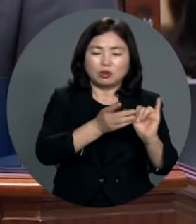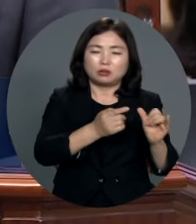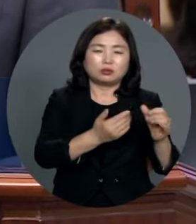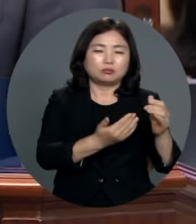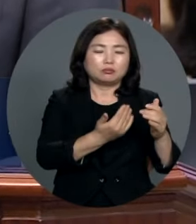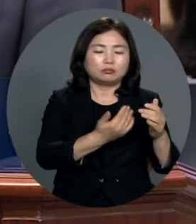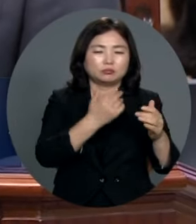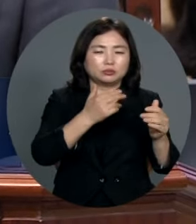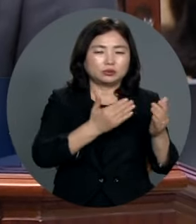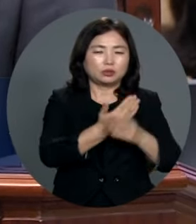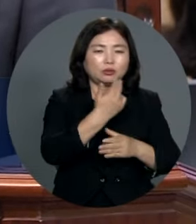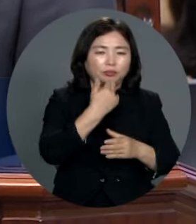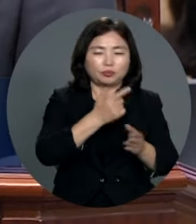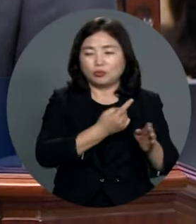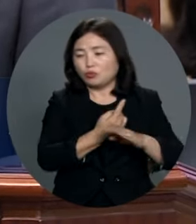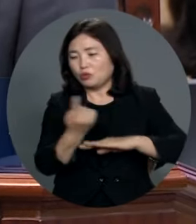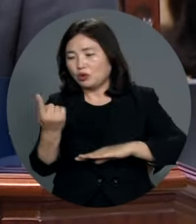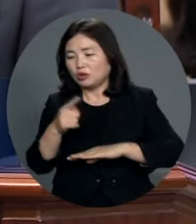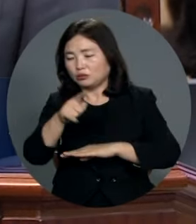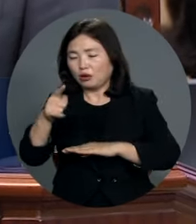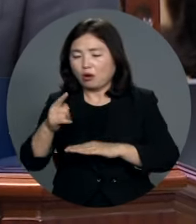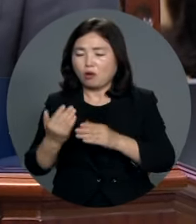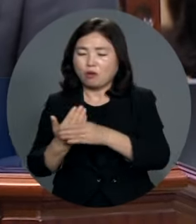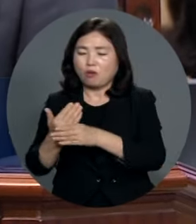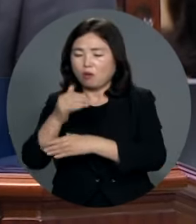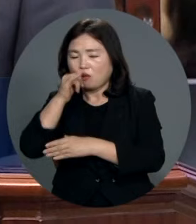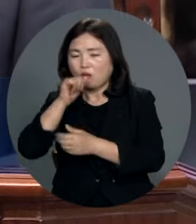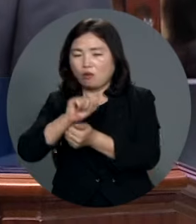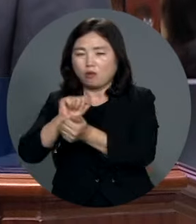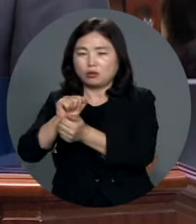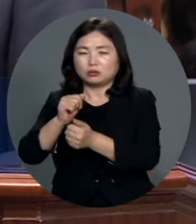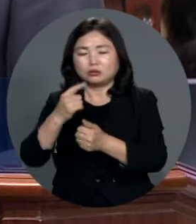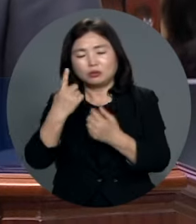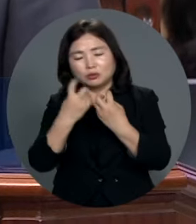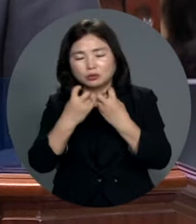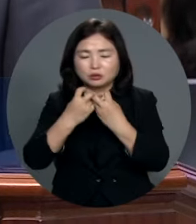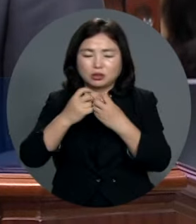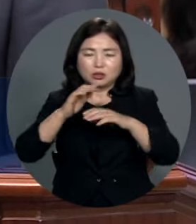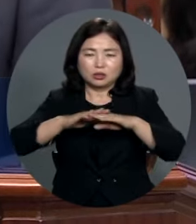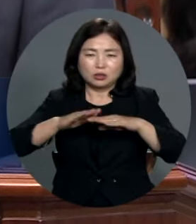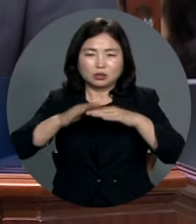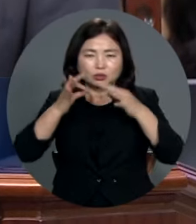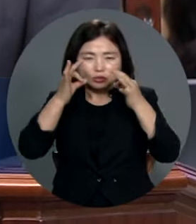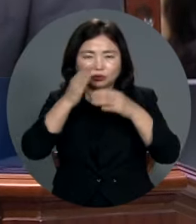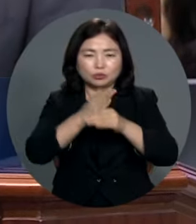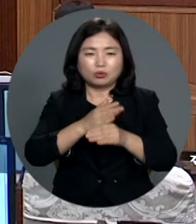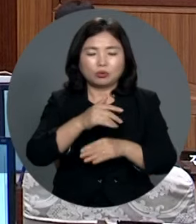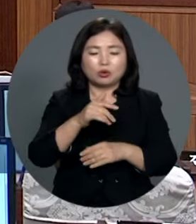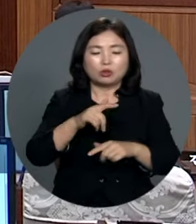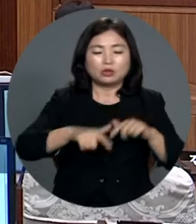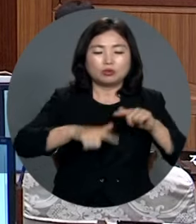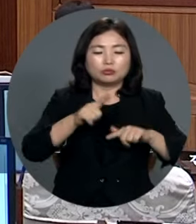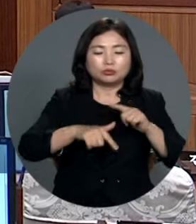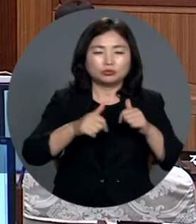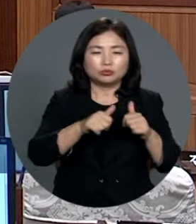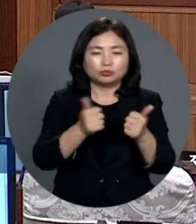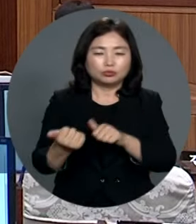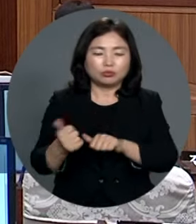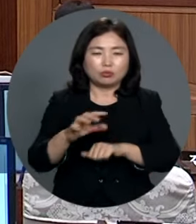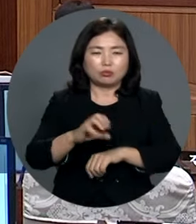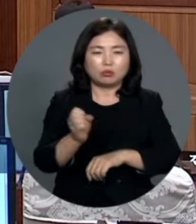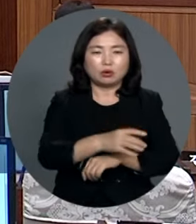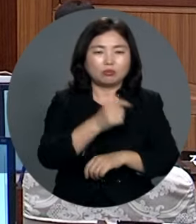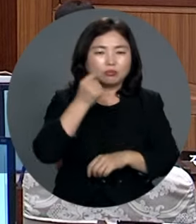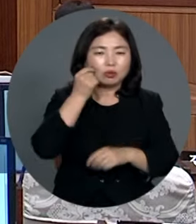했는데 어쨌든 새로운 방법을 간구 중에 있다 말씀을 드립니다 고사목을 처리하지 못해서